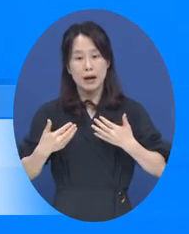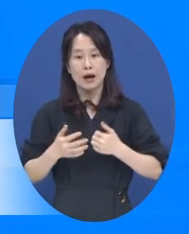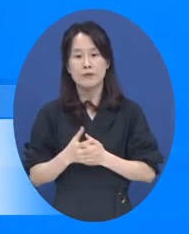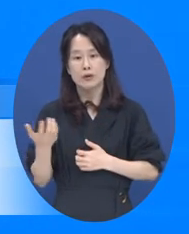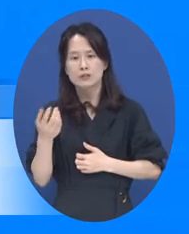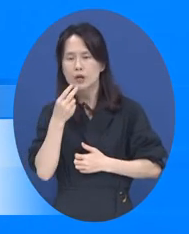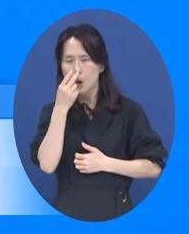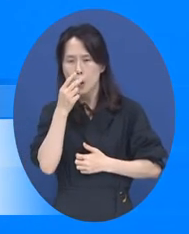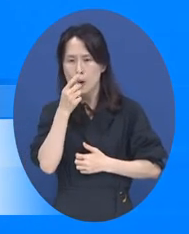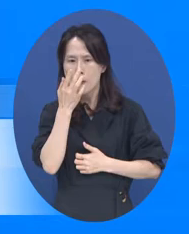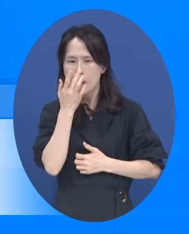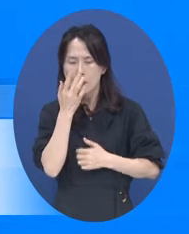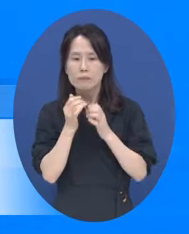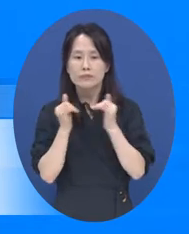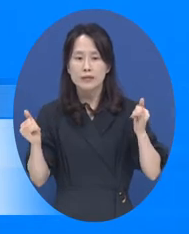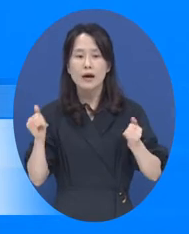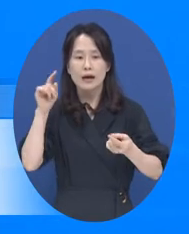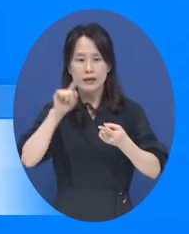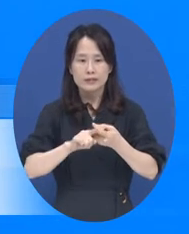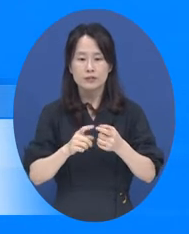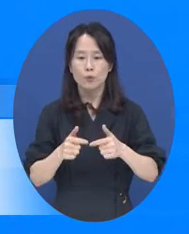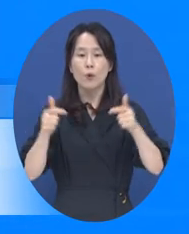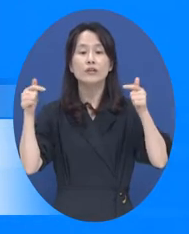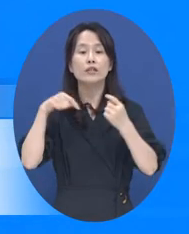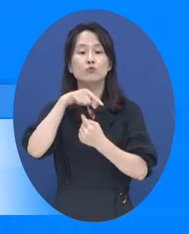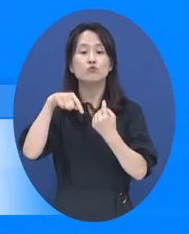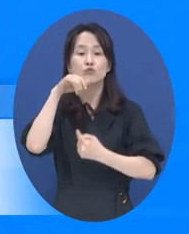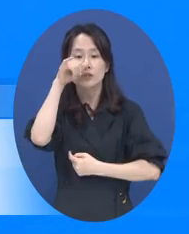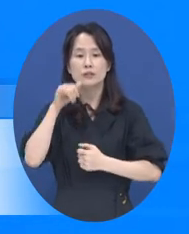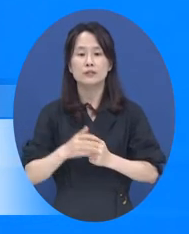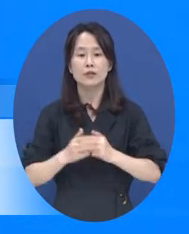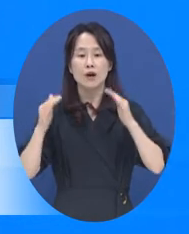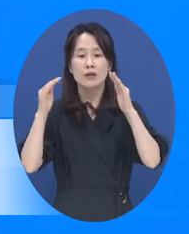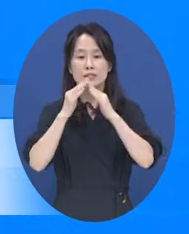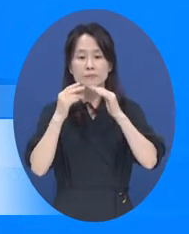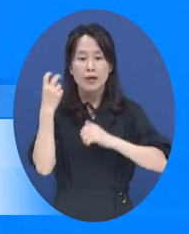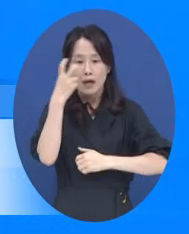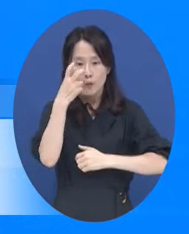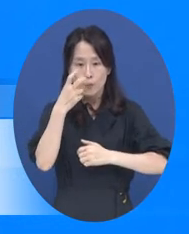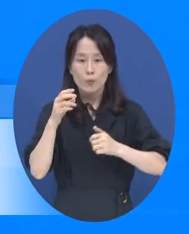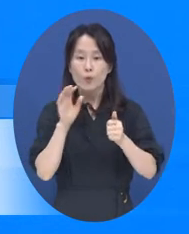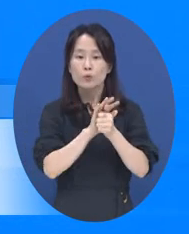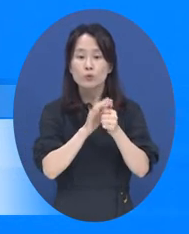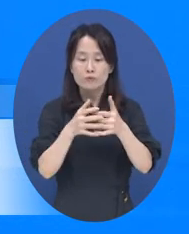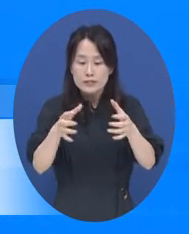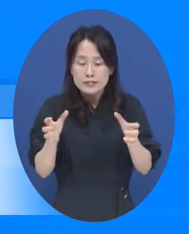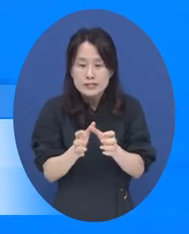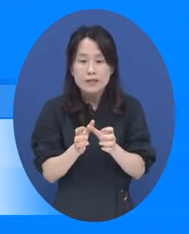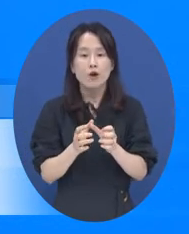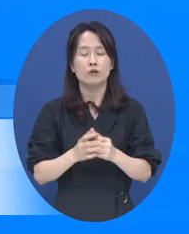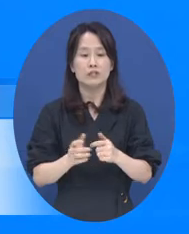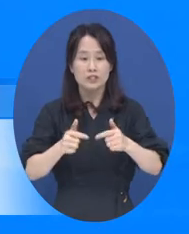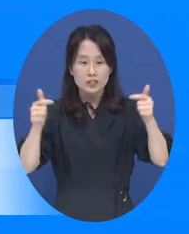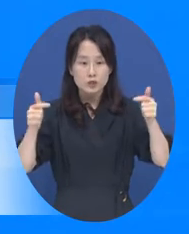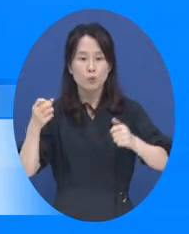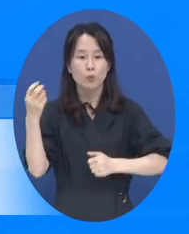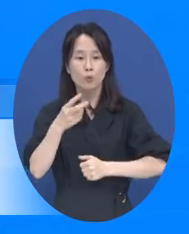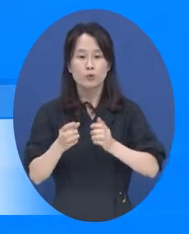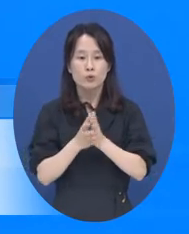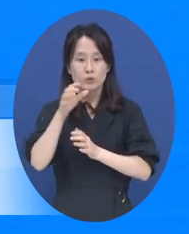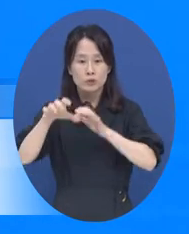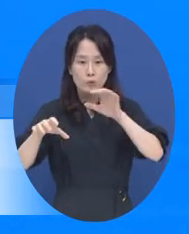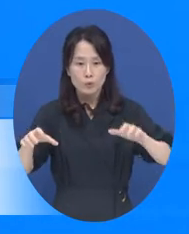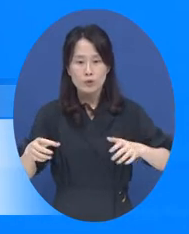확진자로 확대해 운영합니다. 더 홈케어 운영단을 인력을 충원하고 또 한편으로는